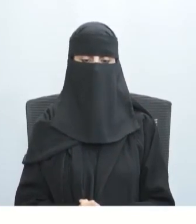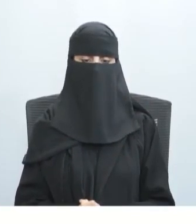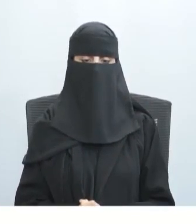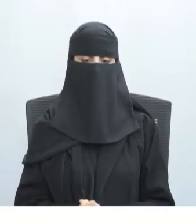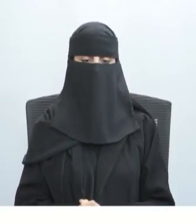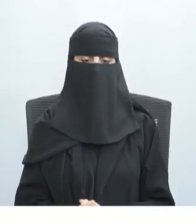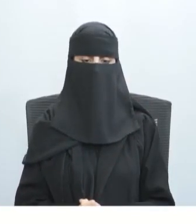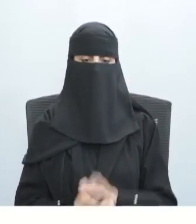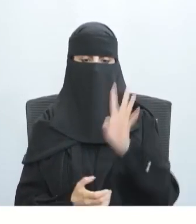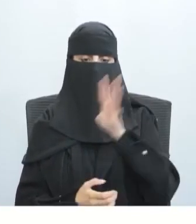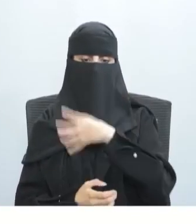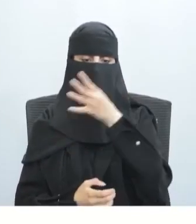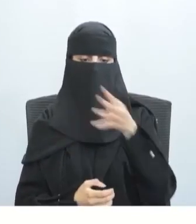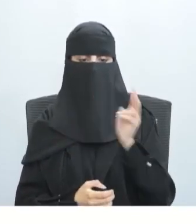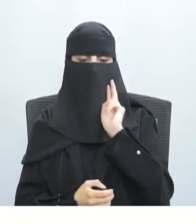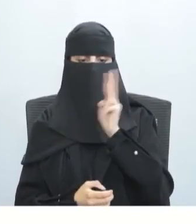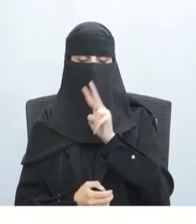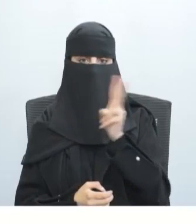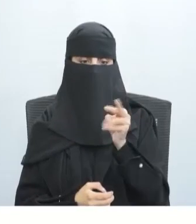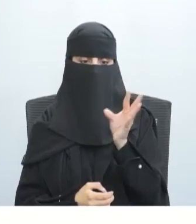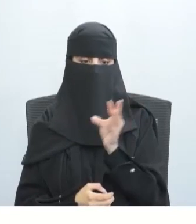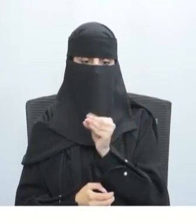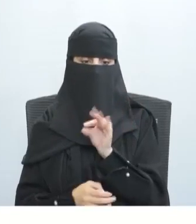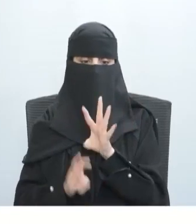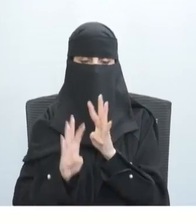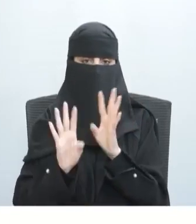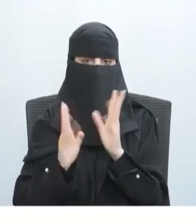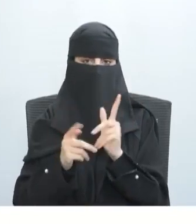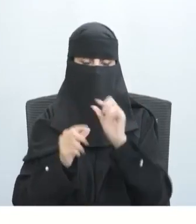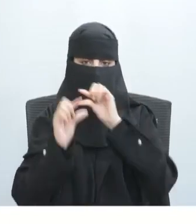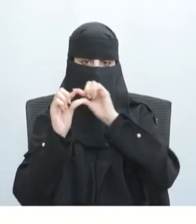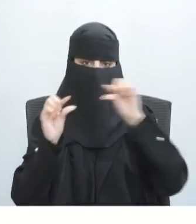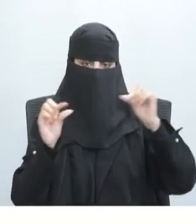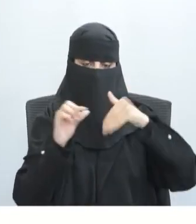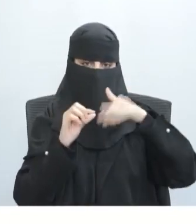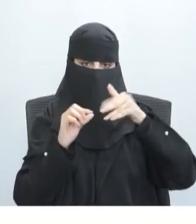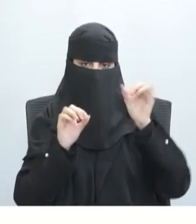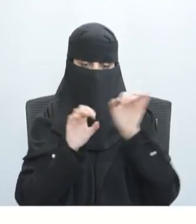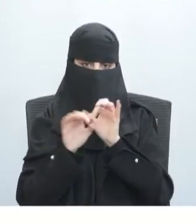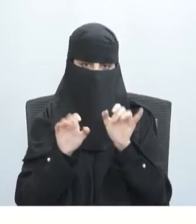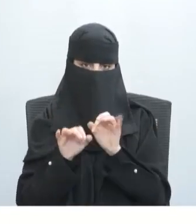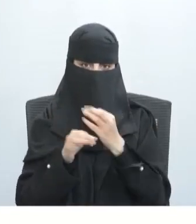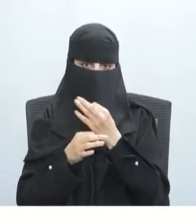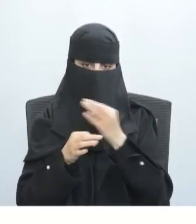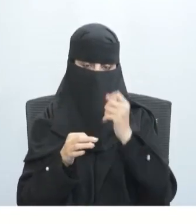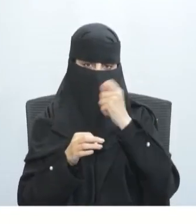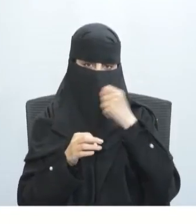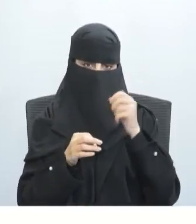133 جداول البيانات سنقوم ايضا بوضع هذه المعادله وبالتاكيد نضع